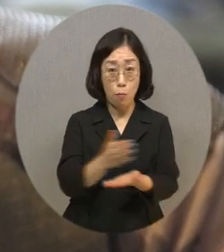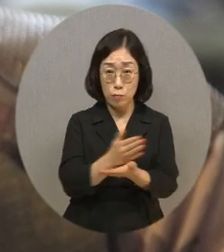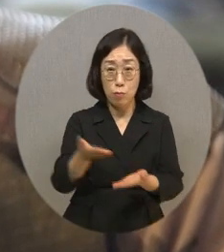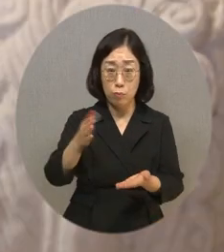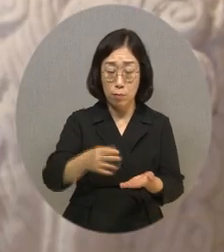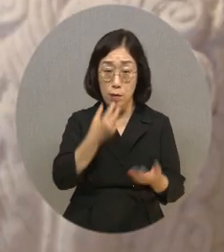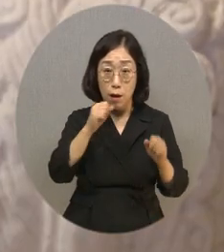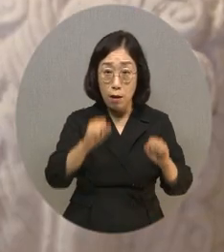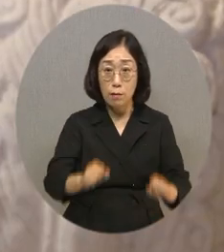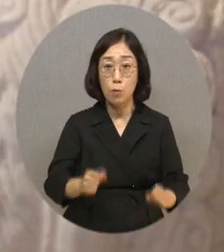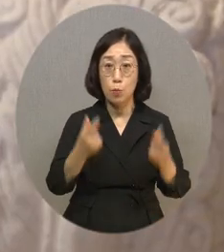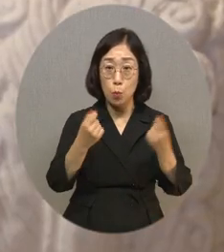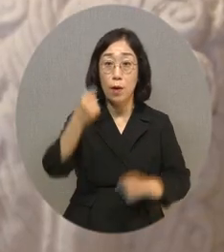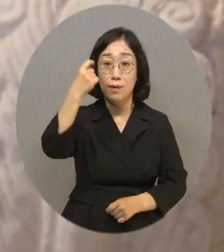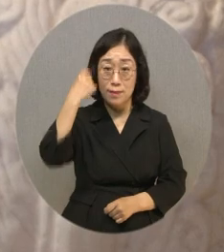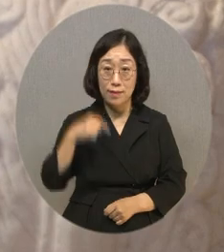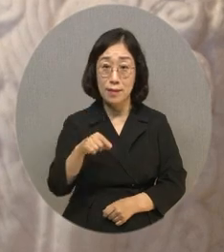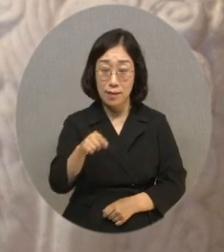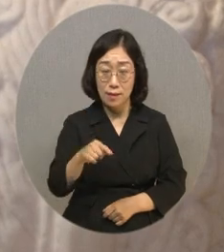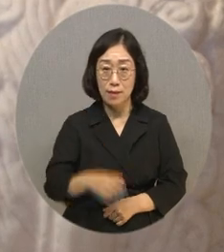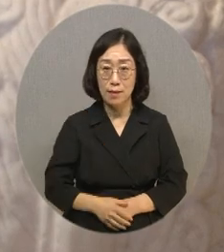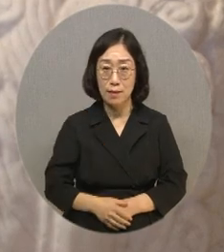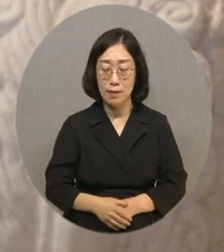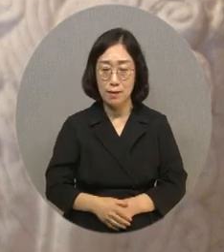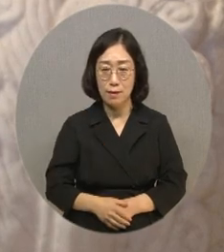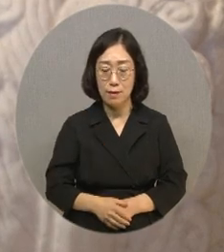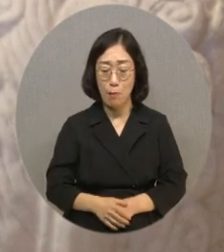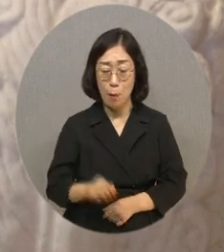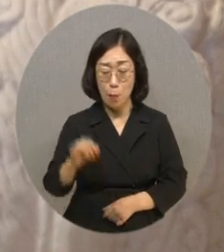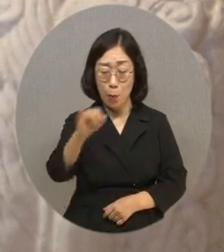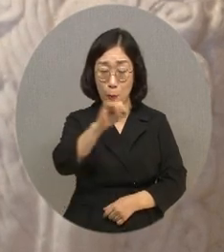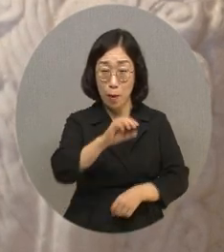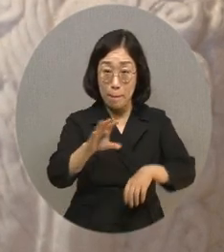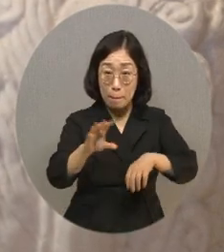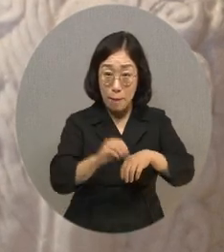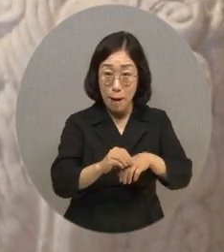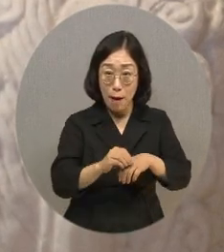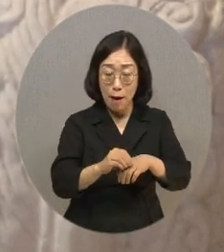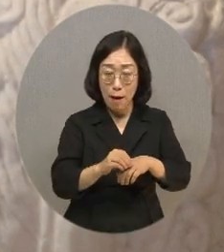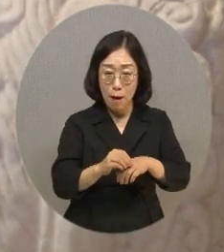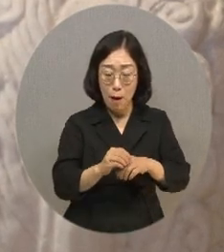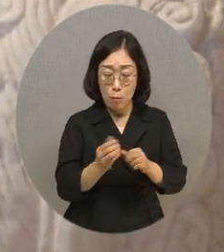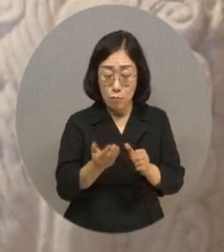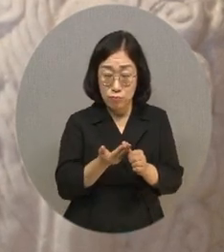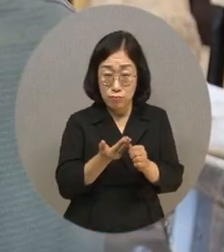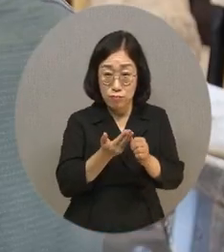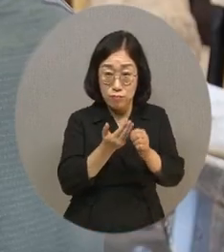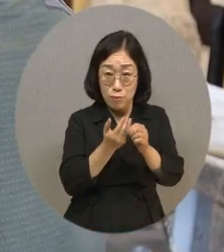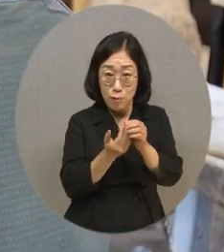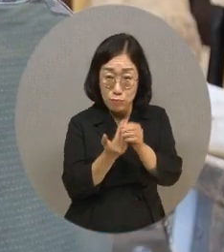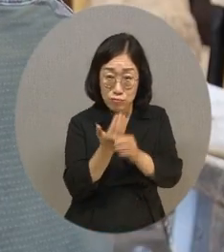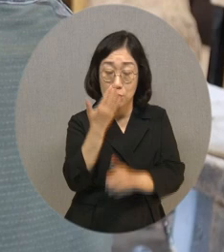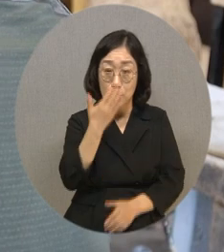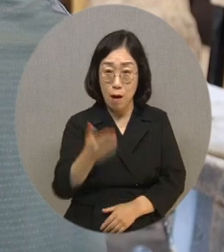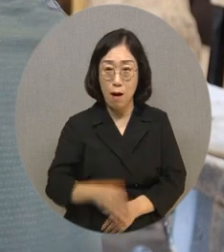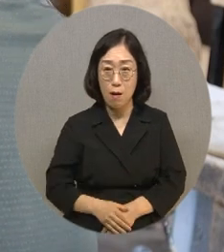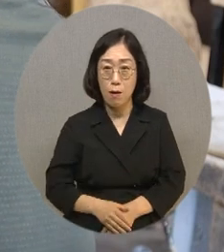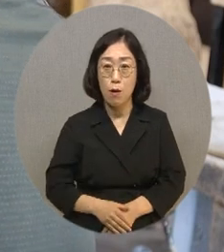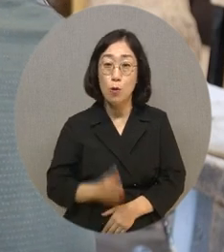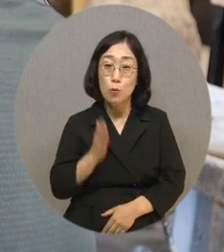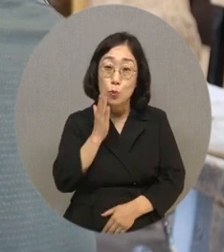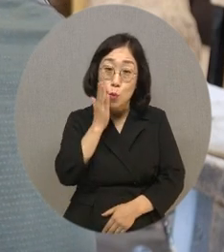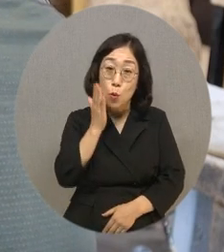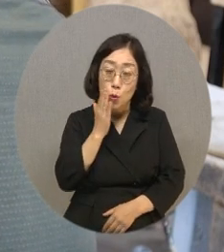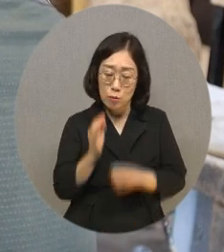있는듯한 돌 포자를 맞이해 생명을 키워내는 돌 이끼를 품는